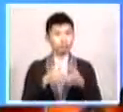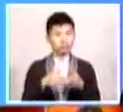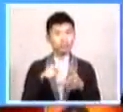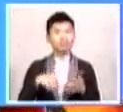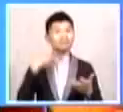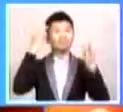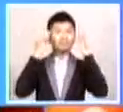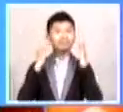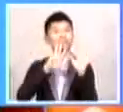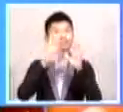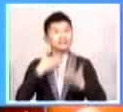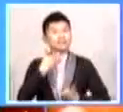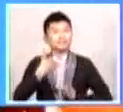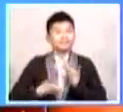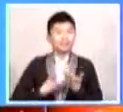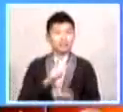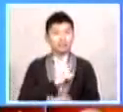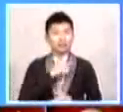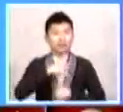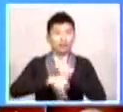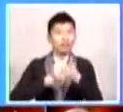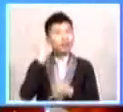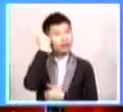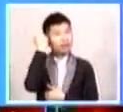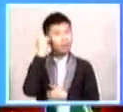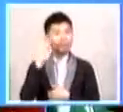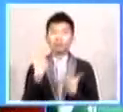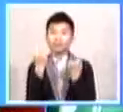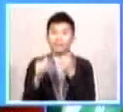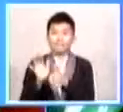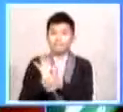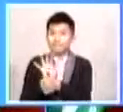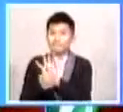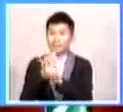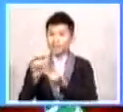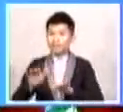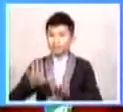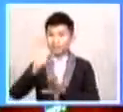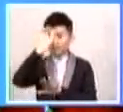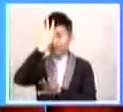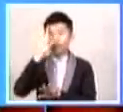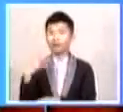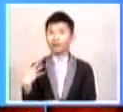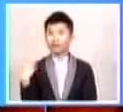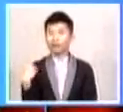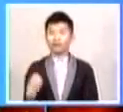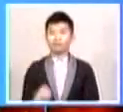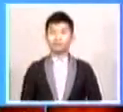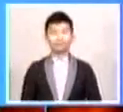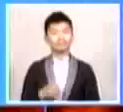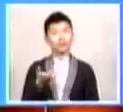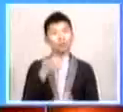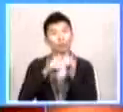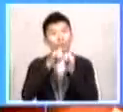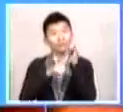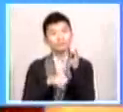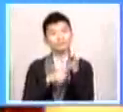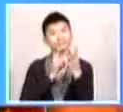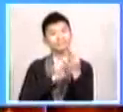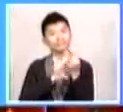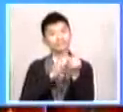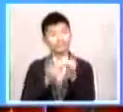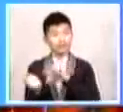情，即使自己不是很好过也要帮助我们。除了这些故事，我们也在台湾的